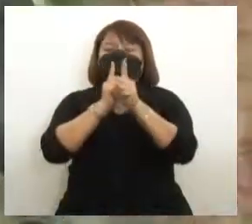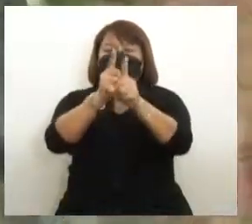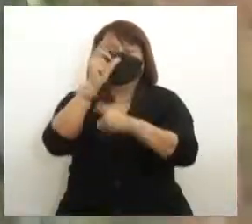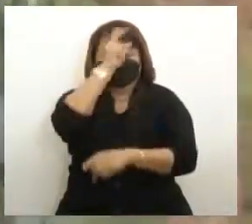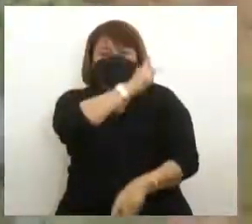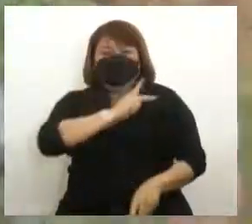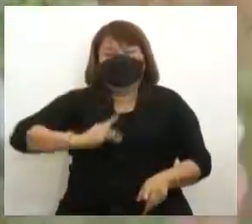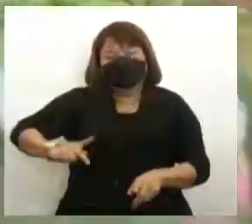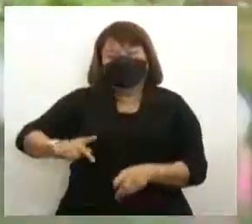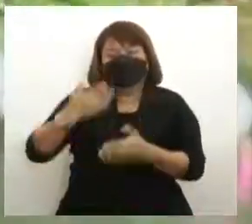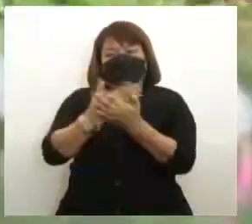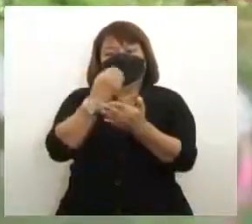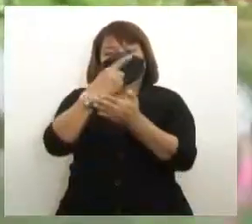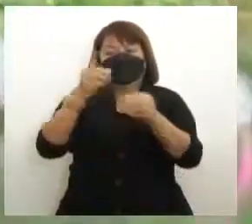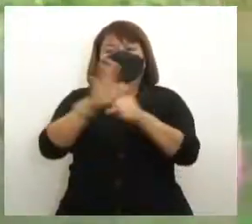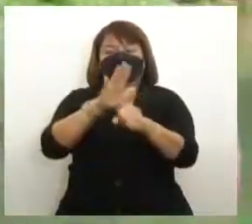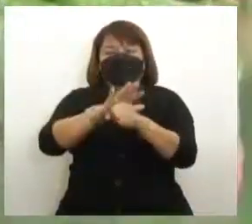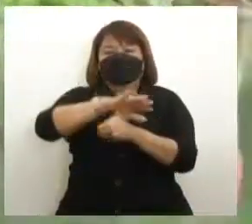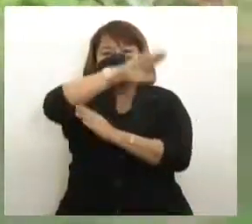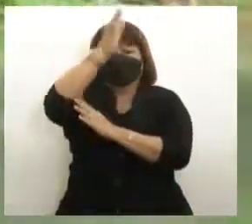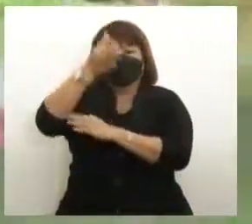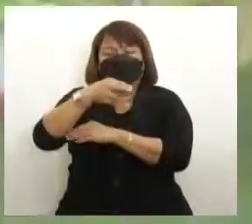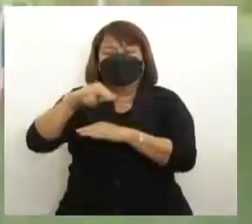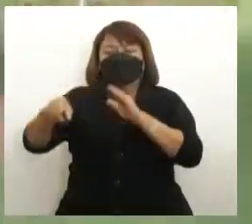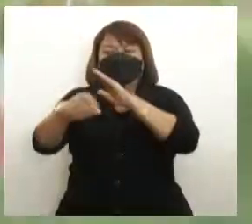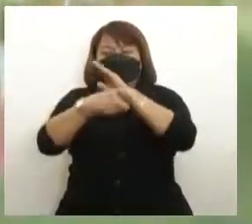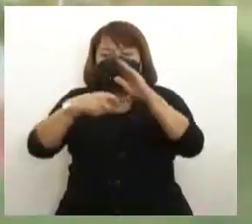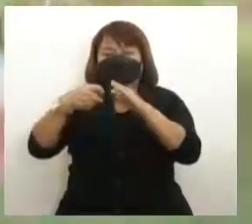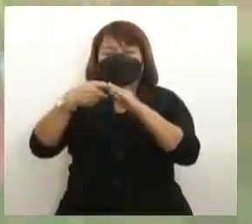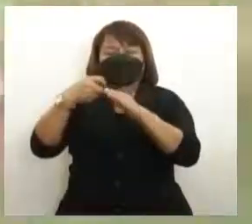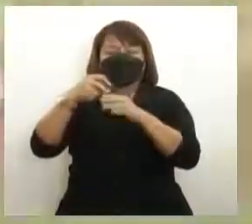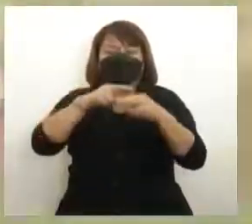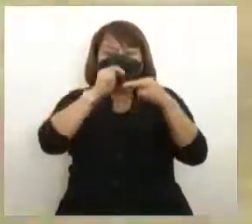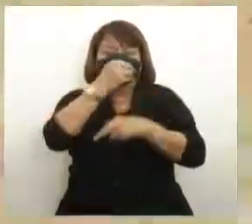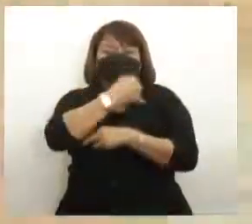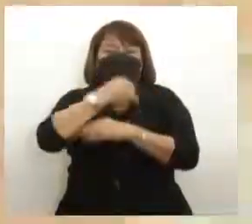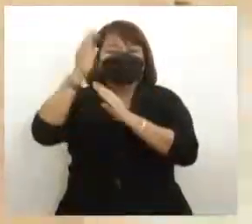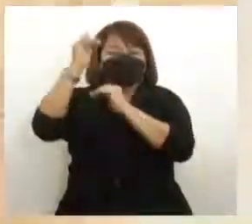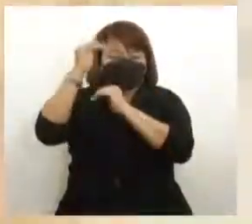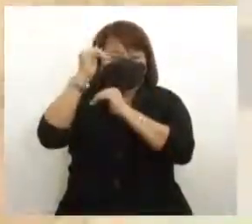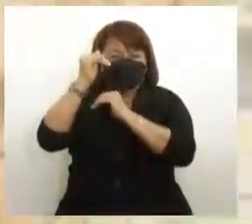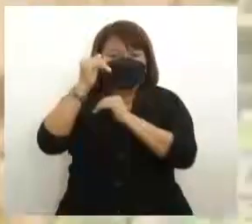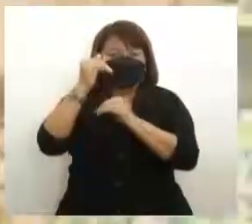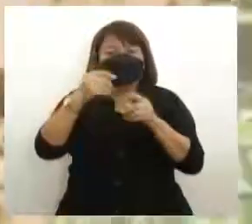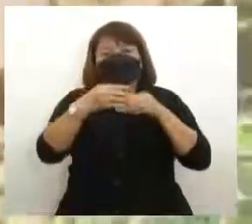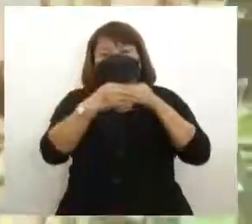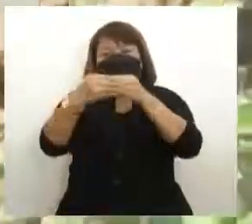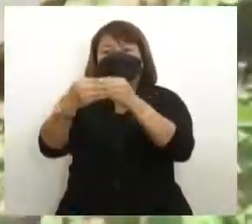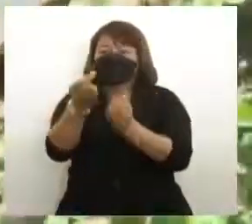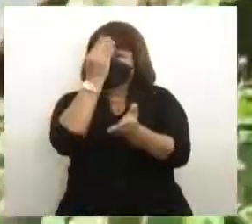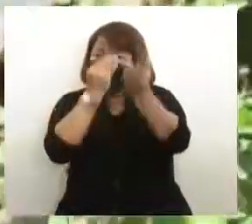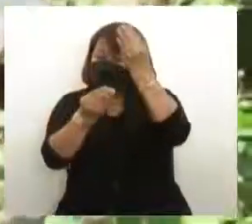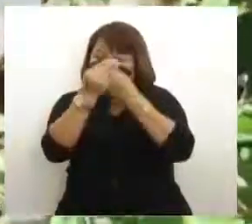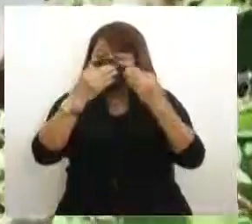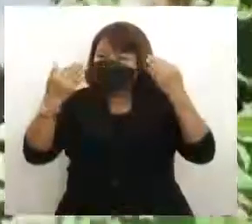เพียงด้วยโคกหนองนาแห่งน้ำใจและความหวังและนำหลักการสู่การเรียนรู้มาปรับใช้ในกิจกรร